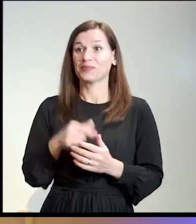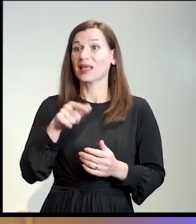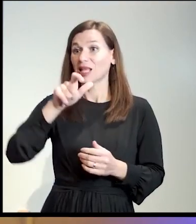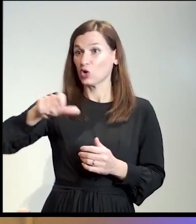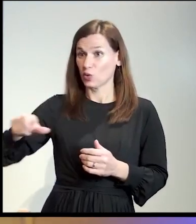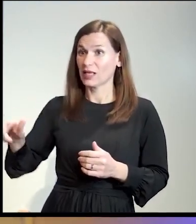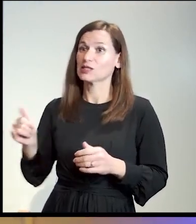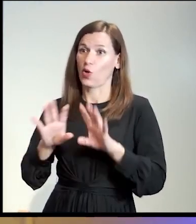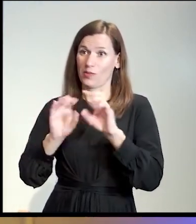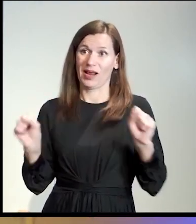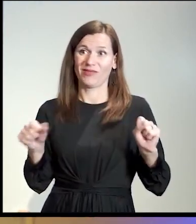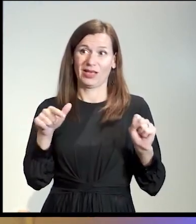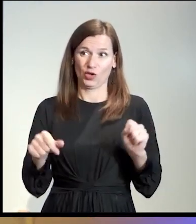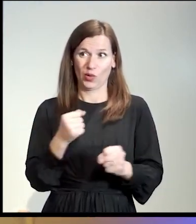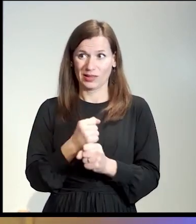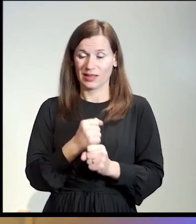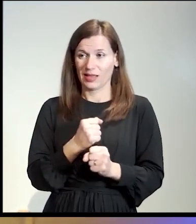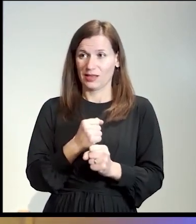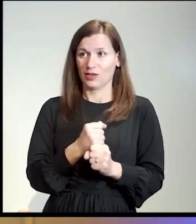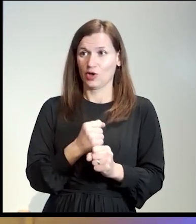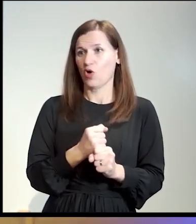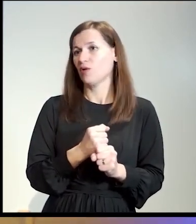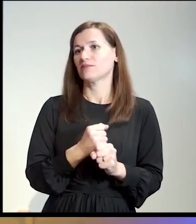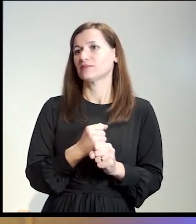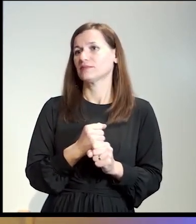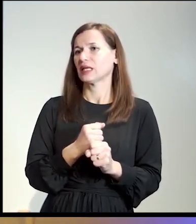to delo, ki nikakor ni rutinsko,